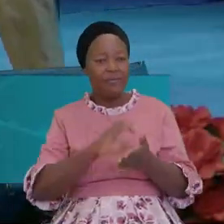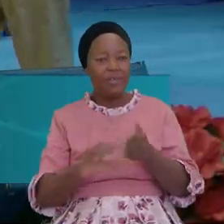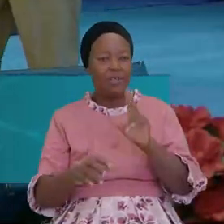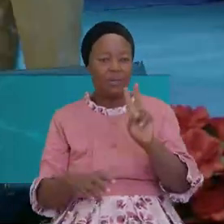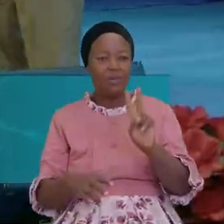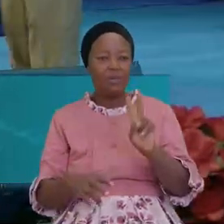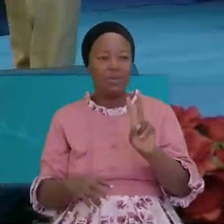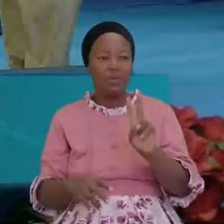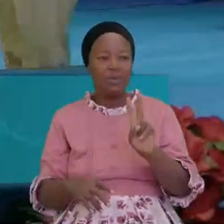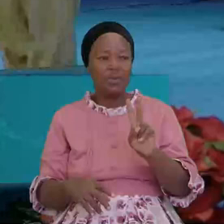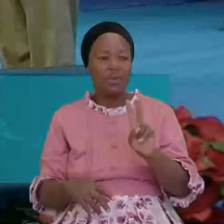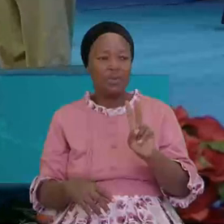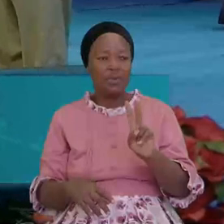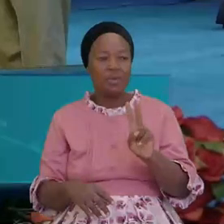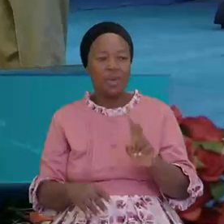Verset